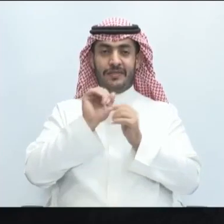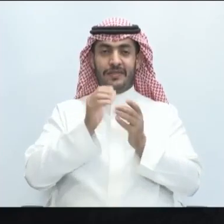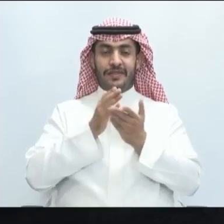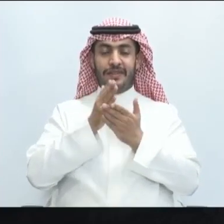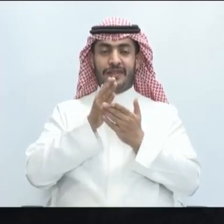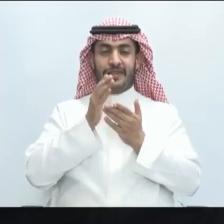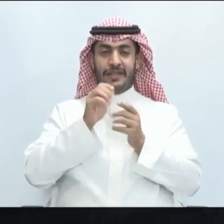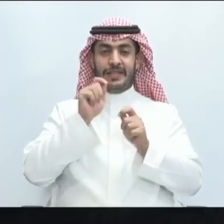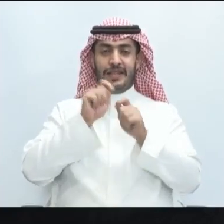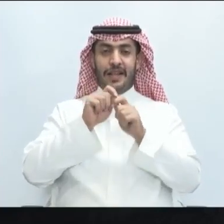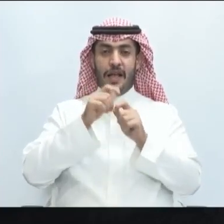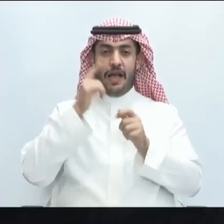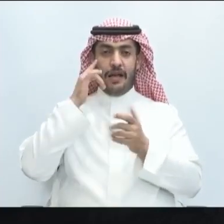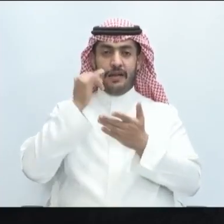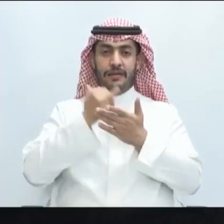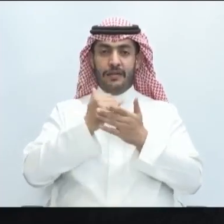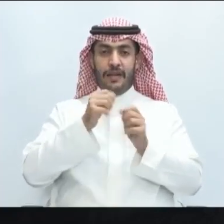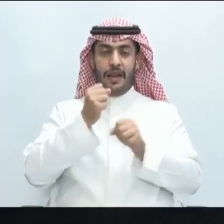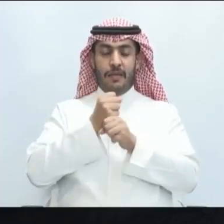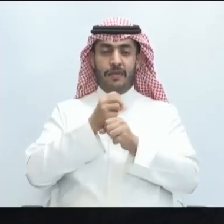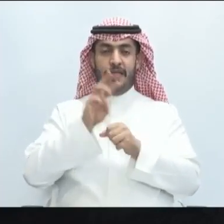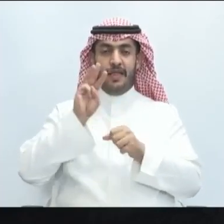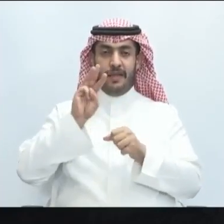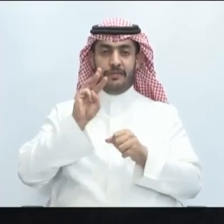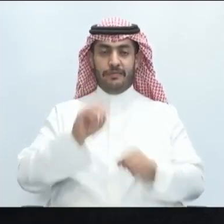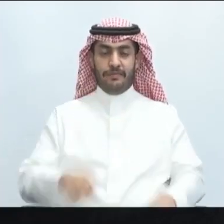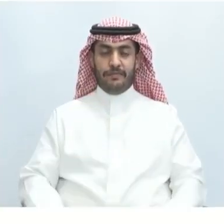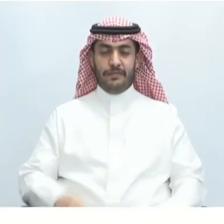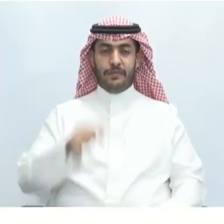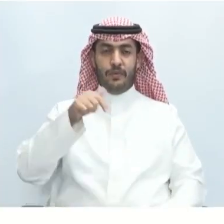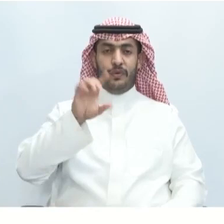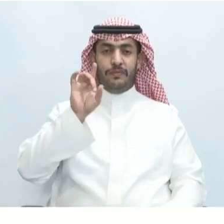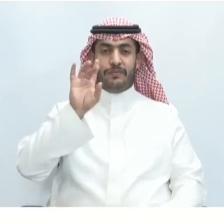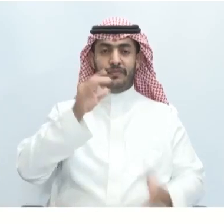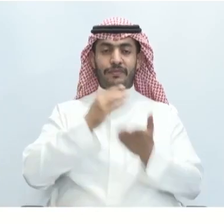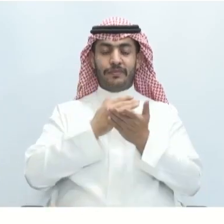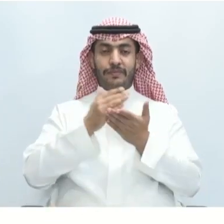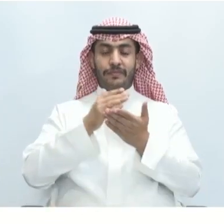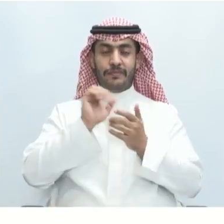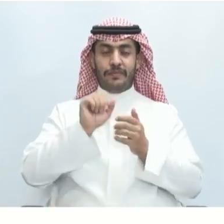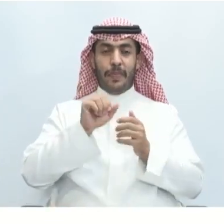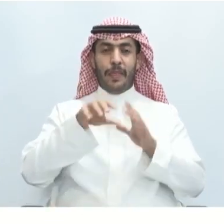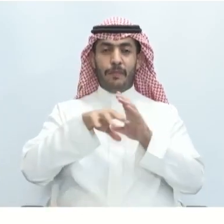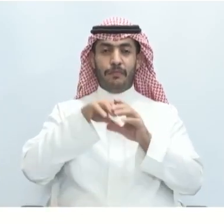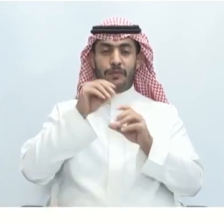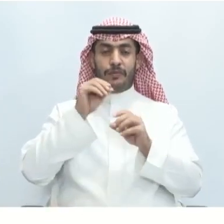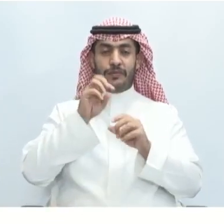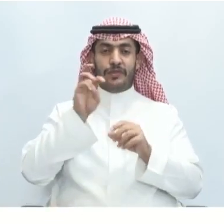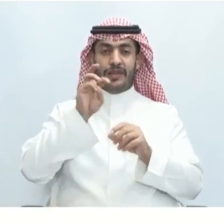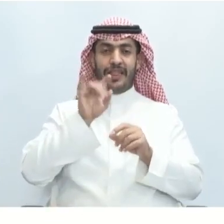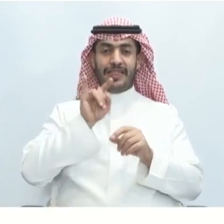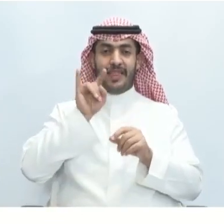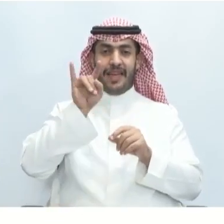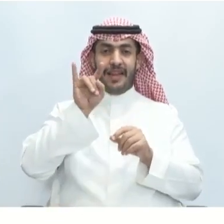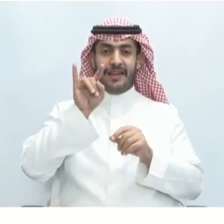مقرر صناعه القرار في الاعمال ثلاثه اليوم باذن الله نستكمل حديثنا عن مشروع شركه